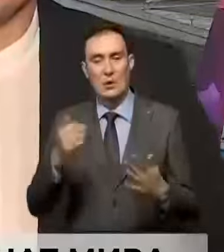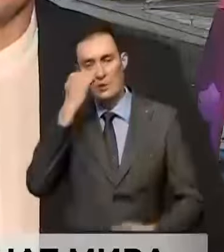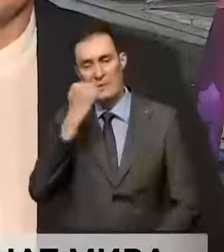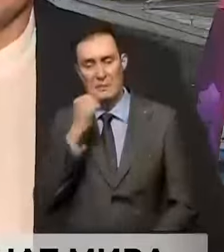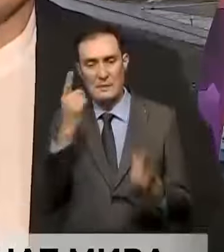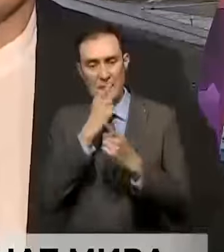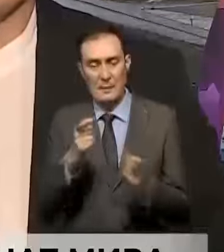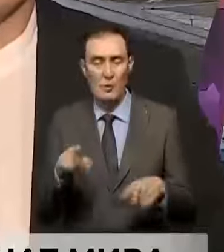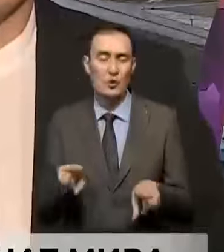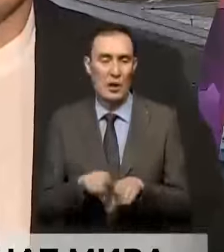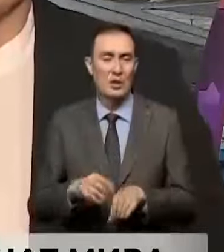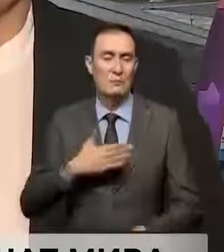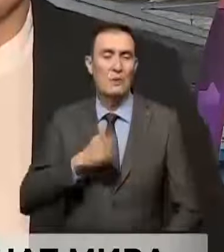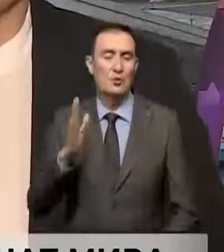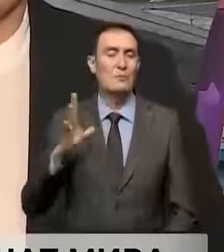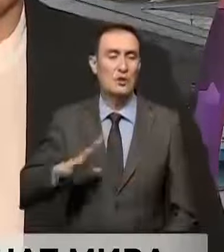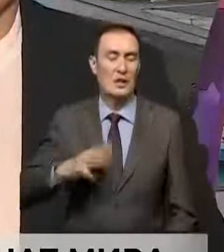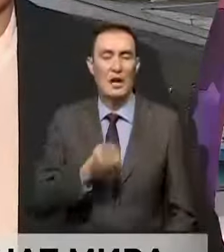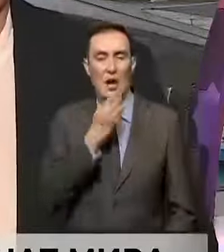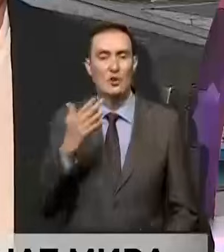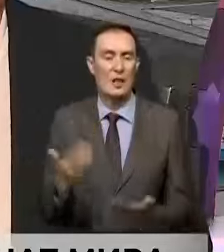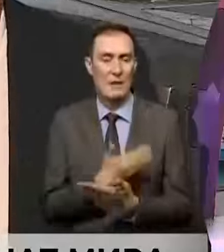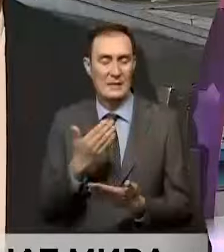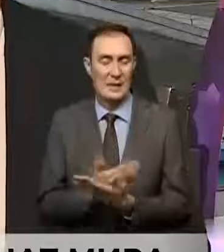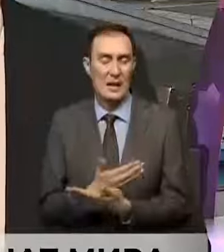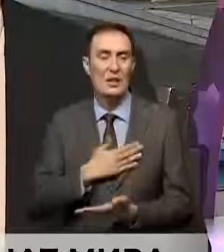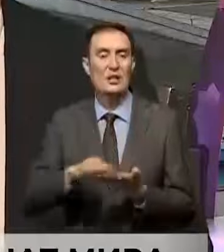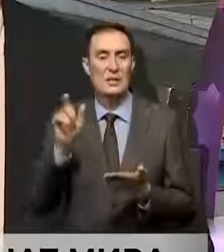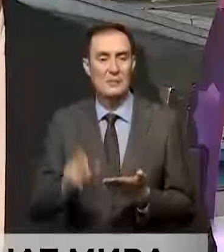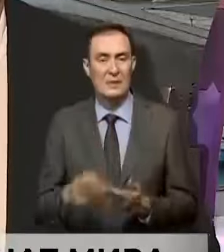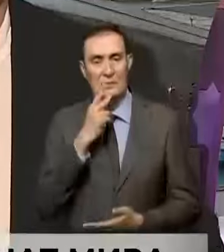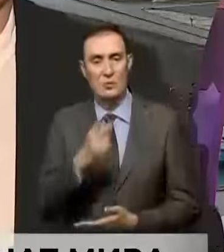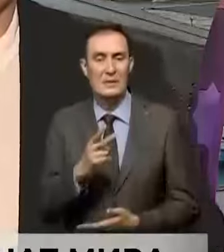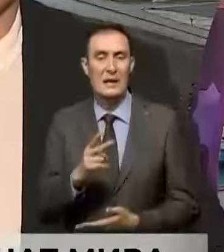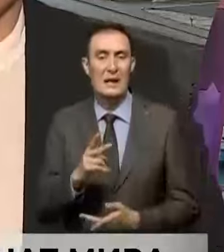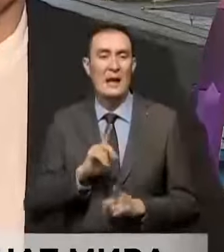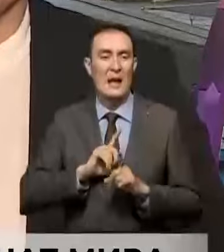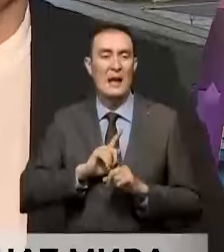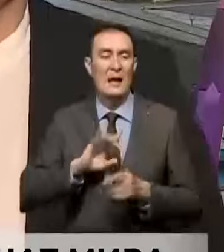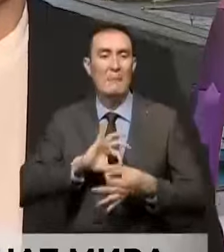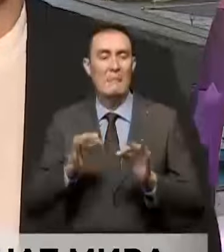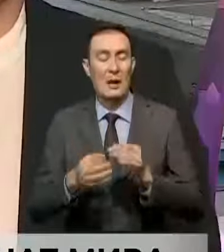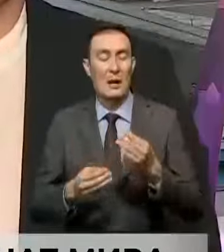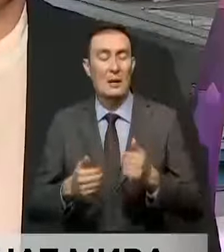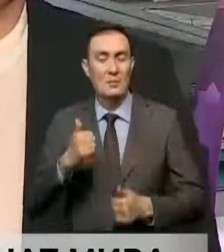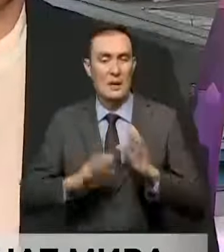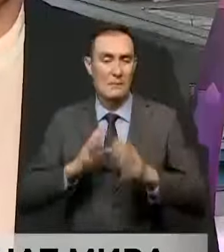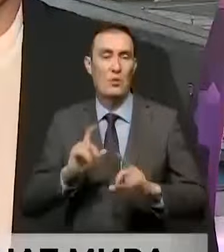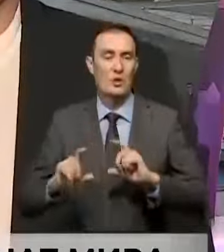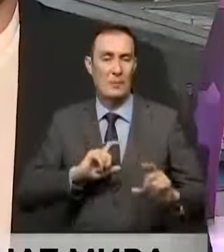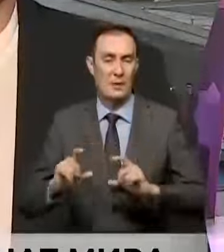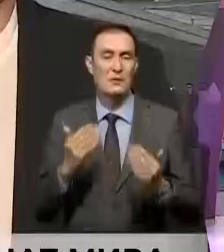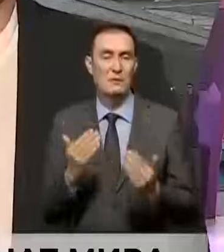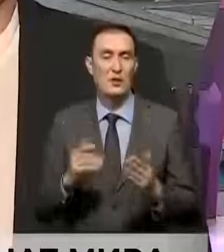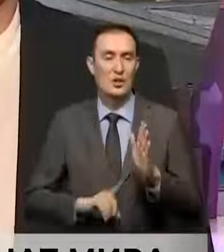Алишер. Тоже ждем хороших новостей. И от вас, конечно же, Алишер Накипов наблюдает за командным